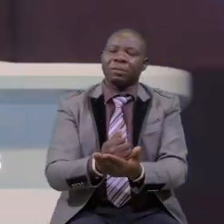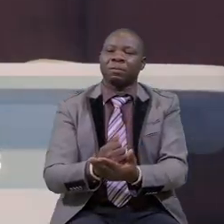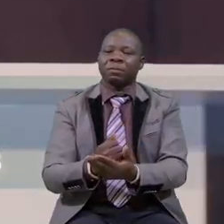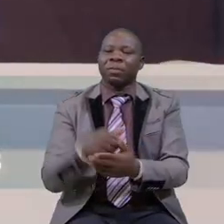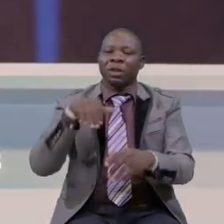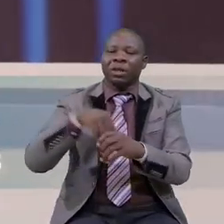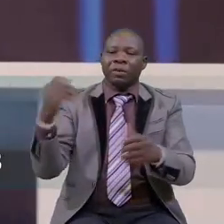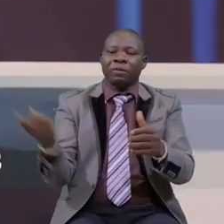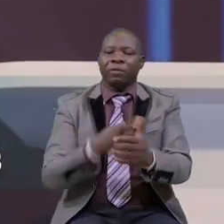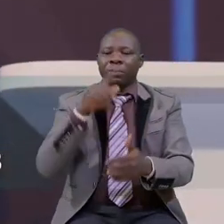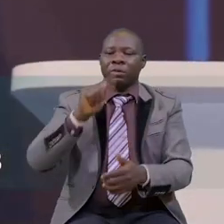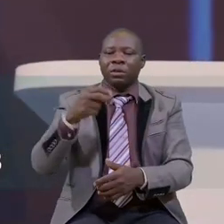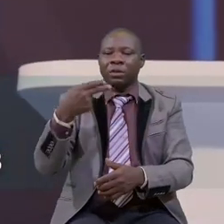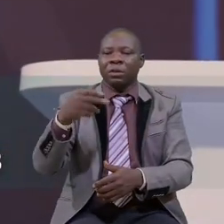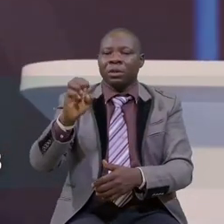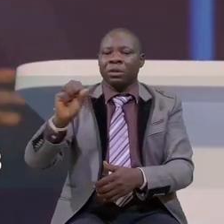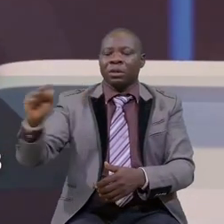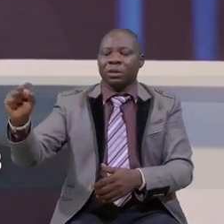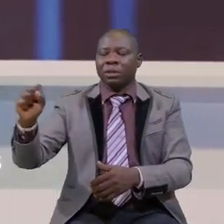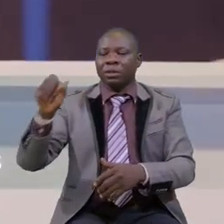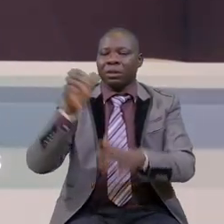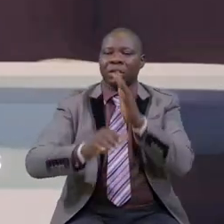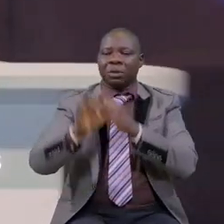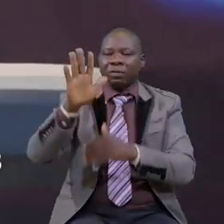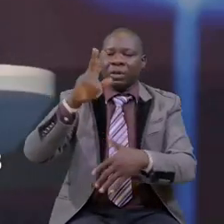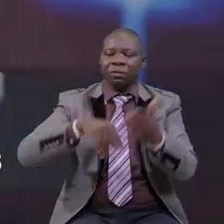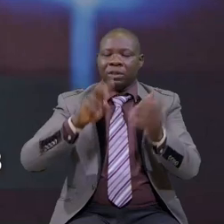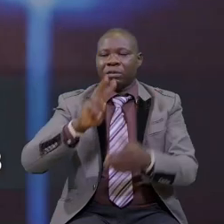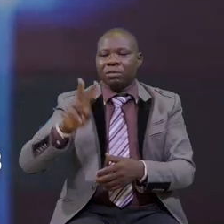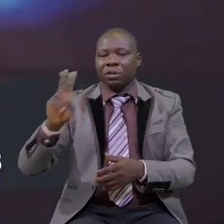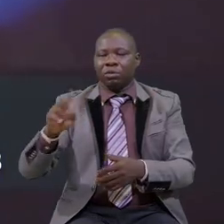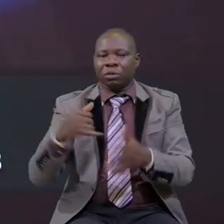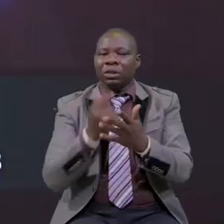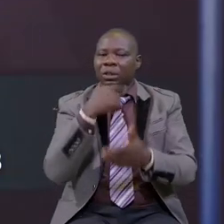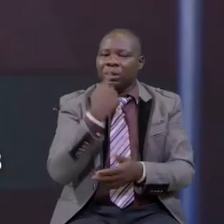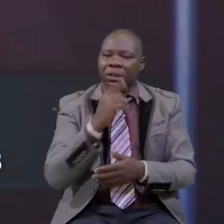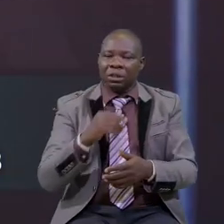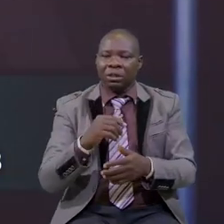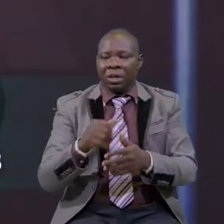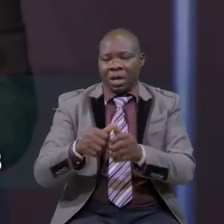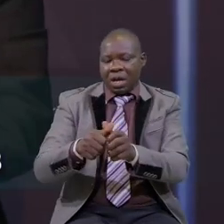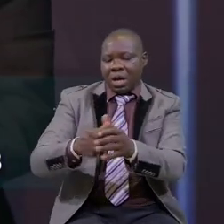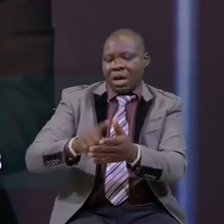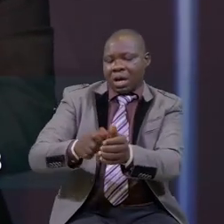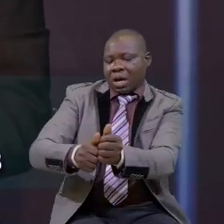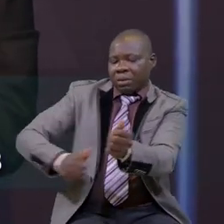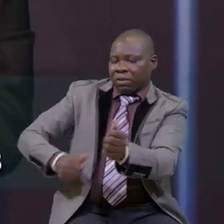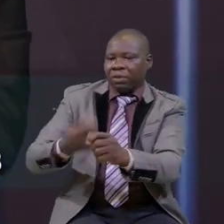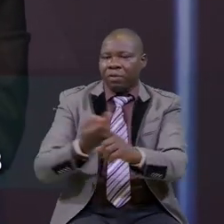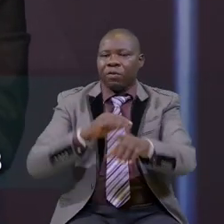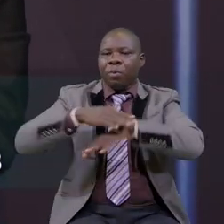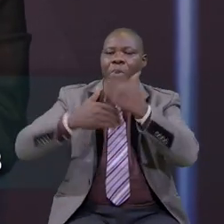En 1 Thessaloniciens chapitre 5, lisons le verset 22. 1 Thessaloniciens chapitre 5,